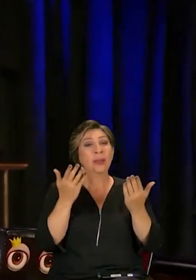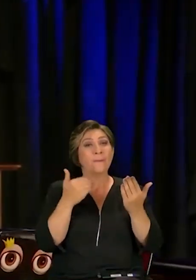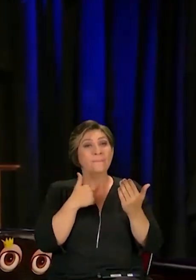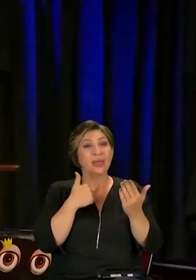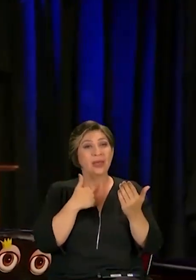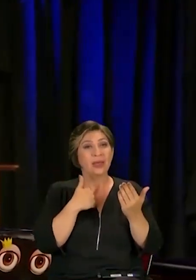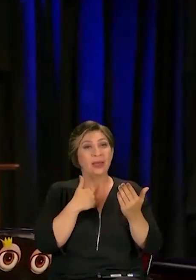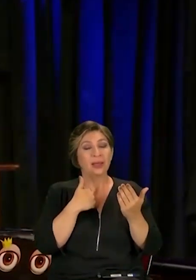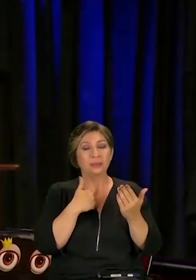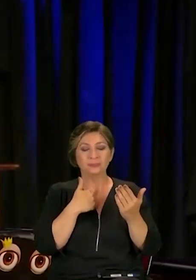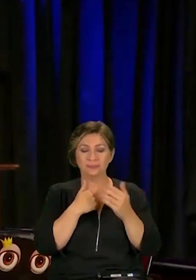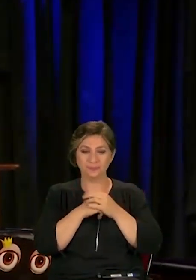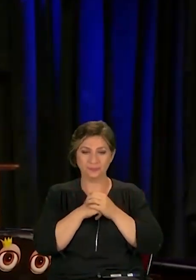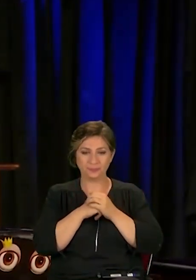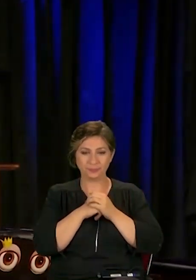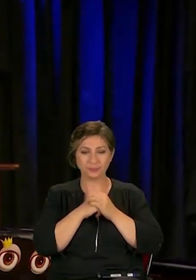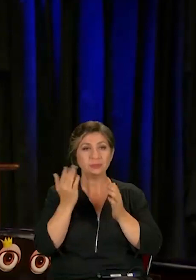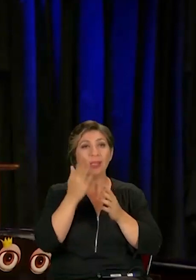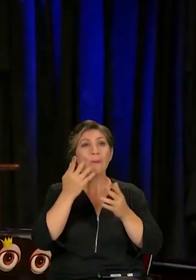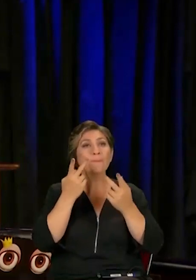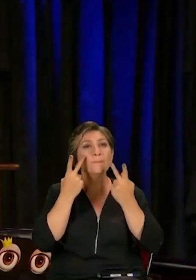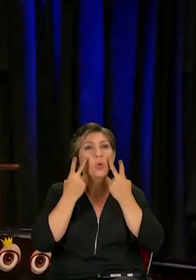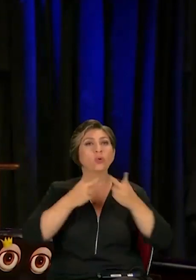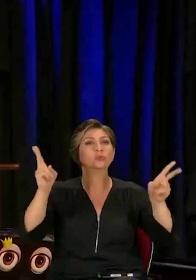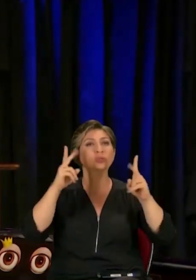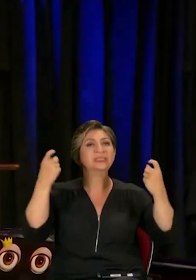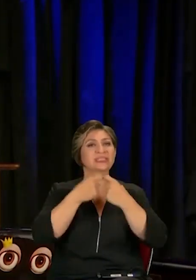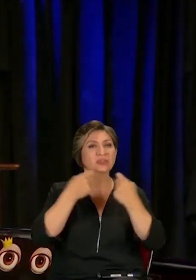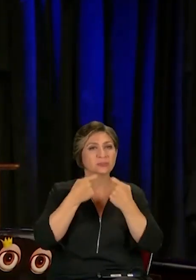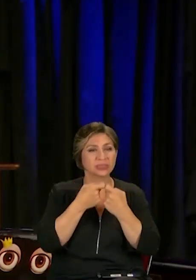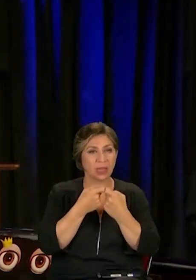bana mesela bizim bağımsızlık savaşımızdaki,